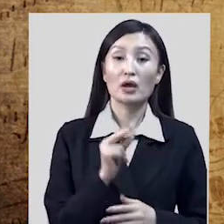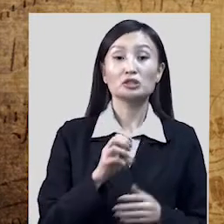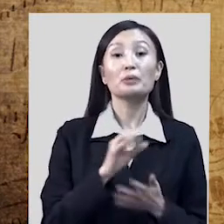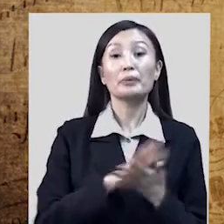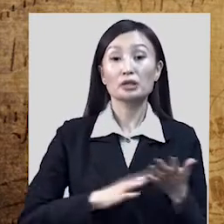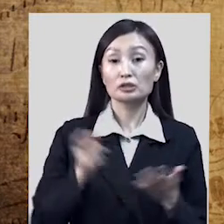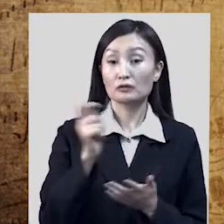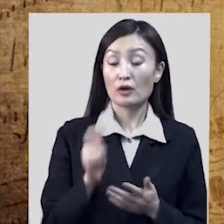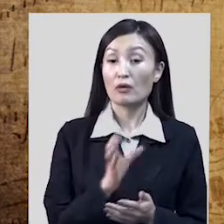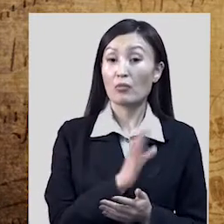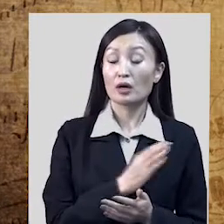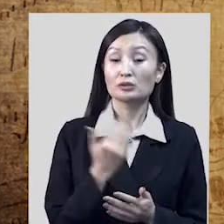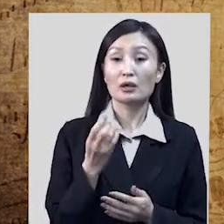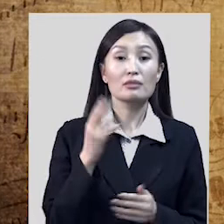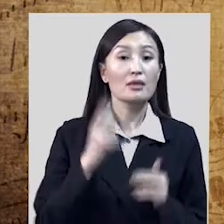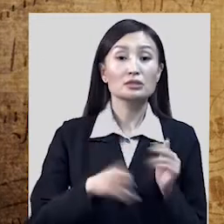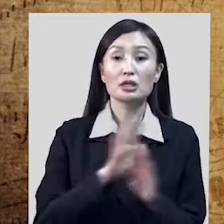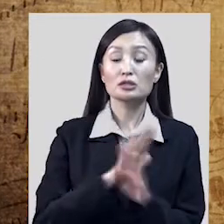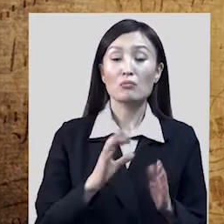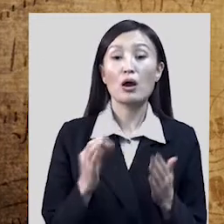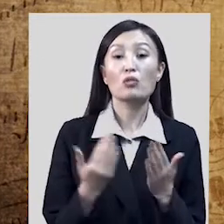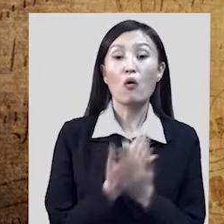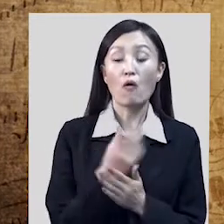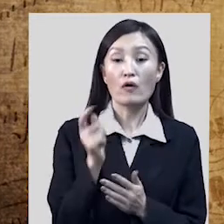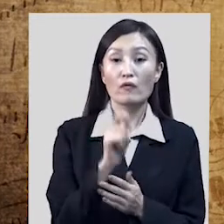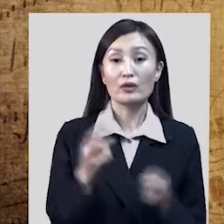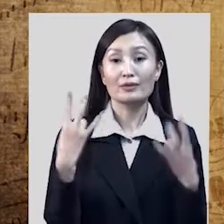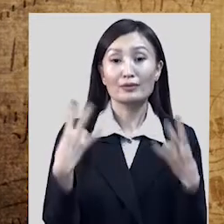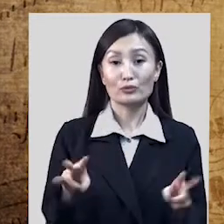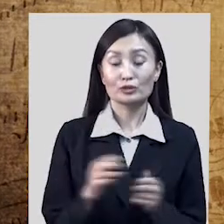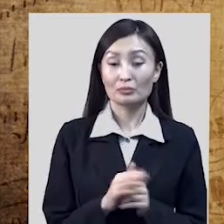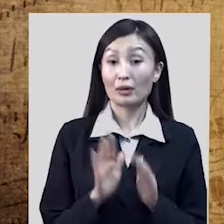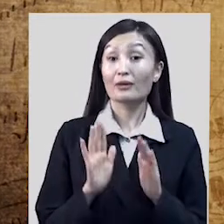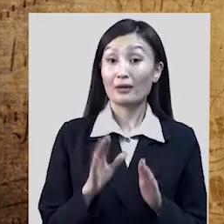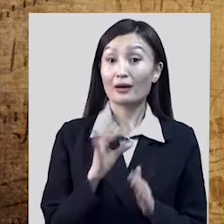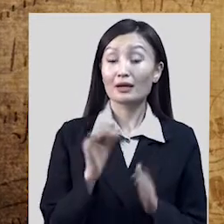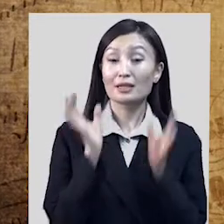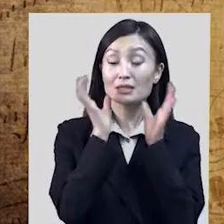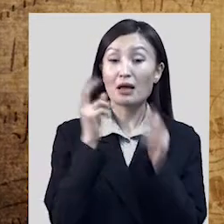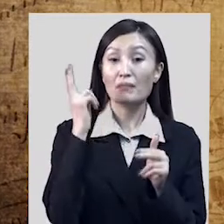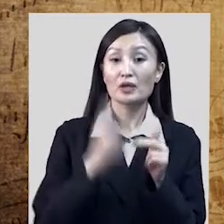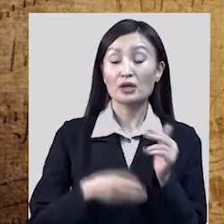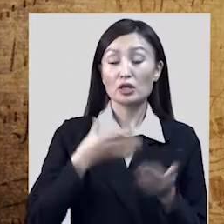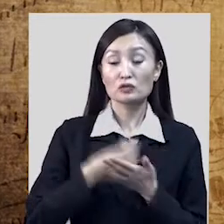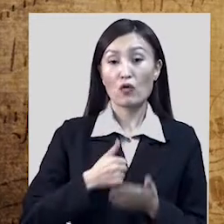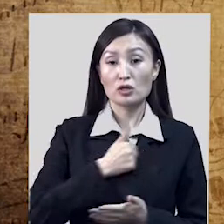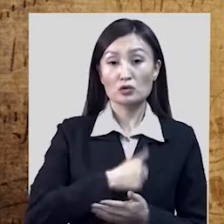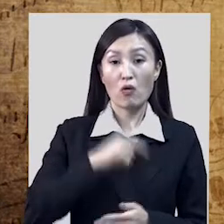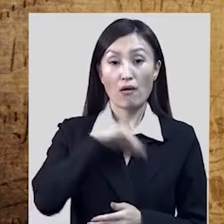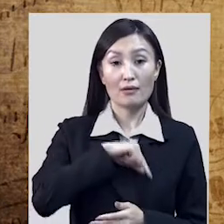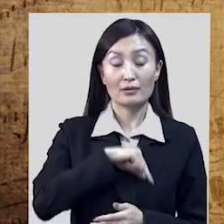богатство казалось им нескончаем а новые войны ненужными так island теряет свой агрессивный характер